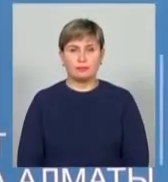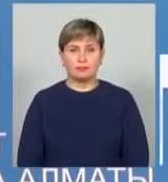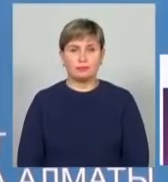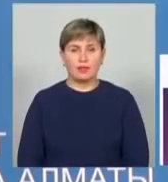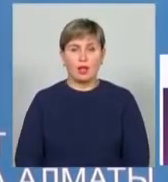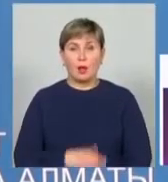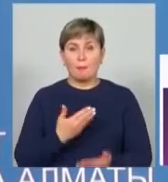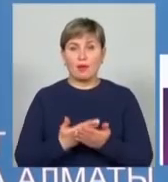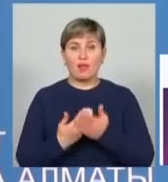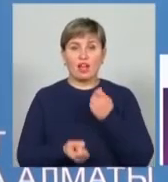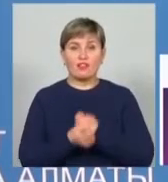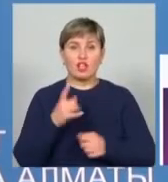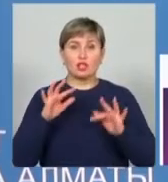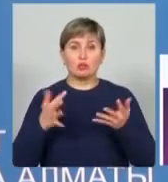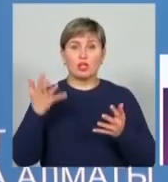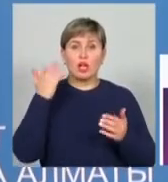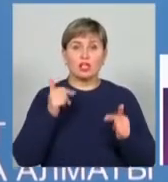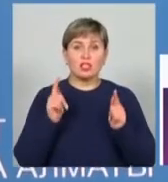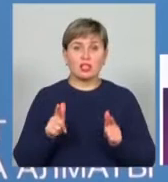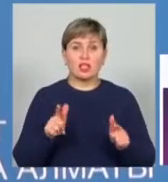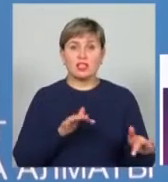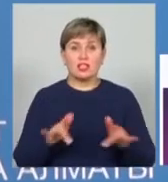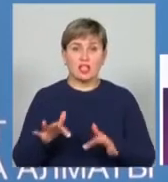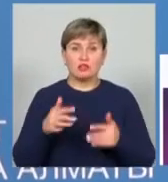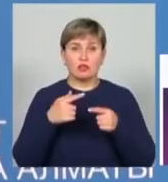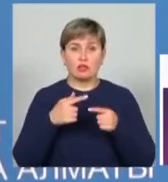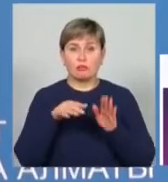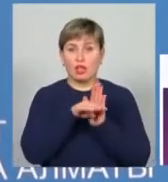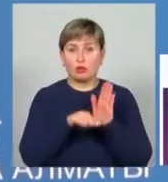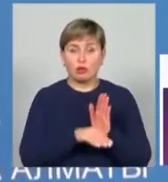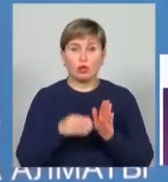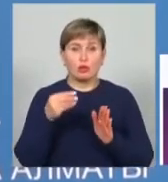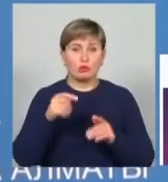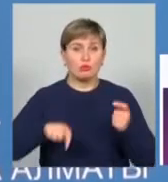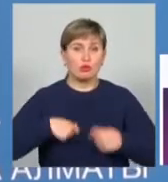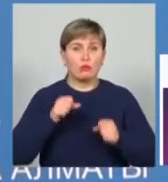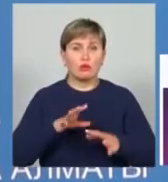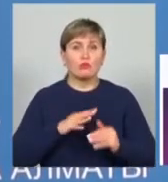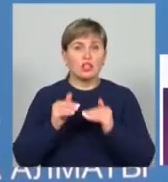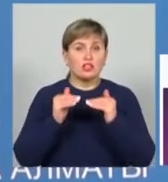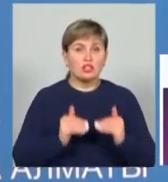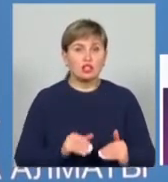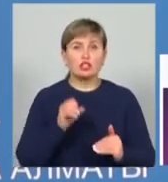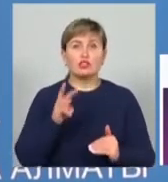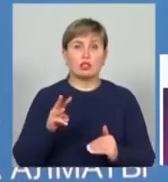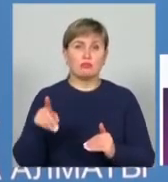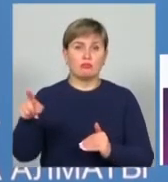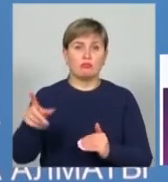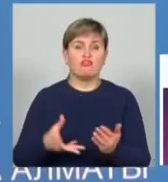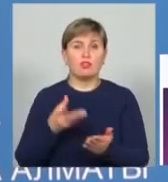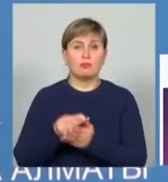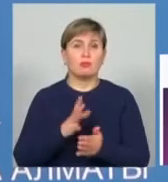К примеру, выявлены случаи, когда, согласно действующей методике, сумма ущерба может быть ниже суммы к выплате. Были случаи,